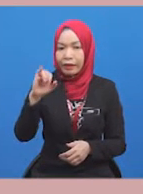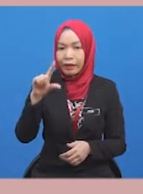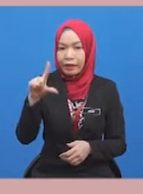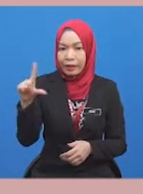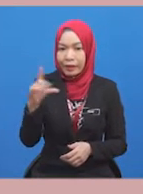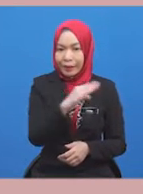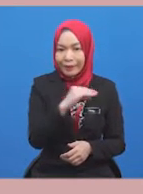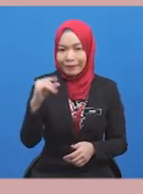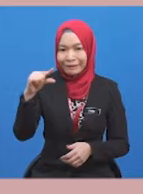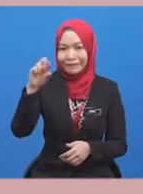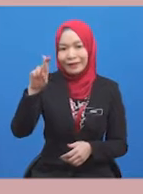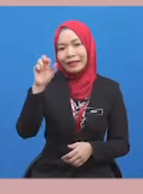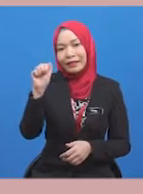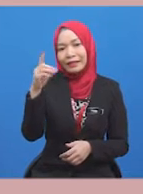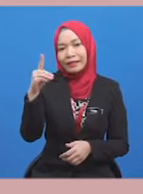gradient.